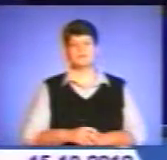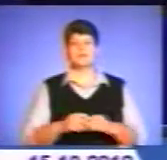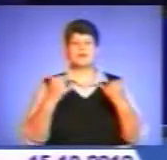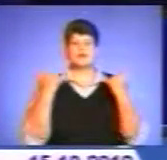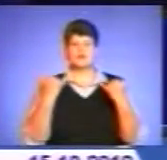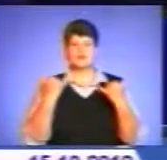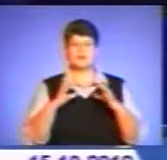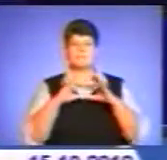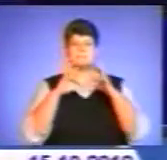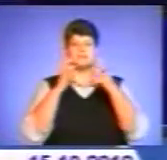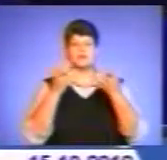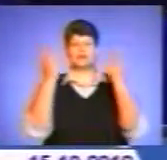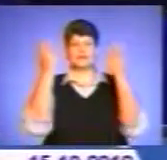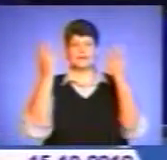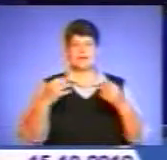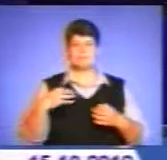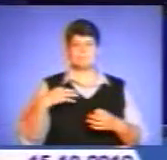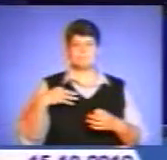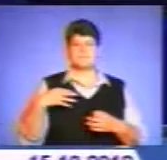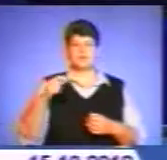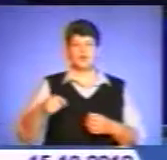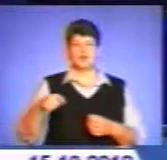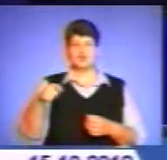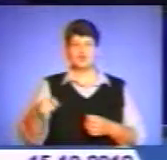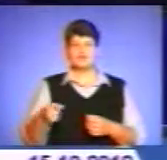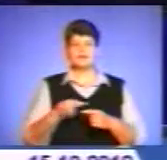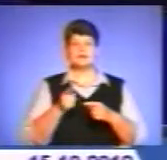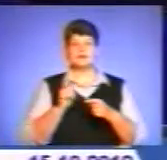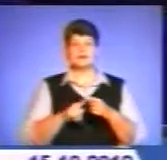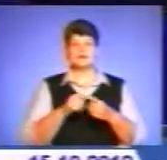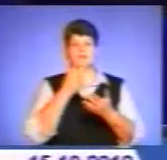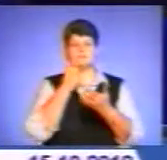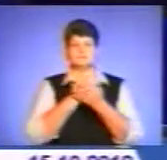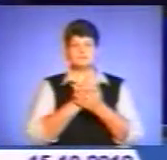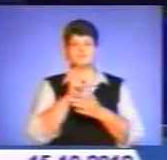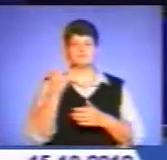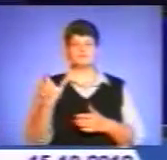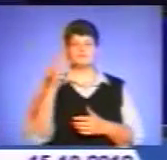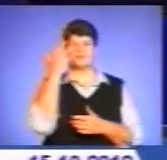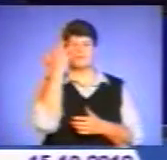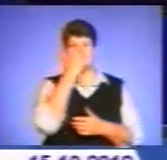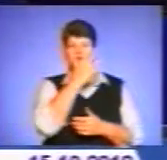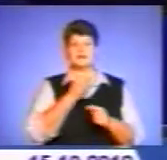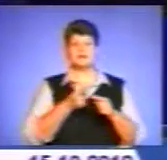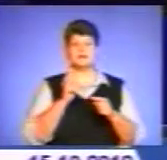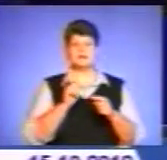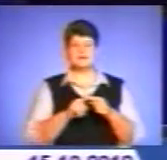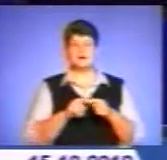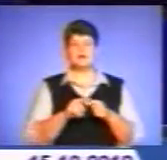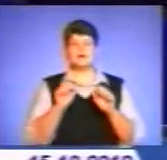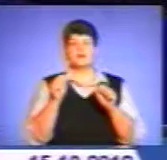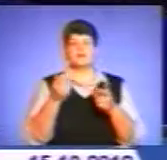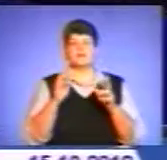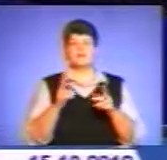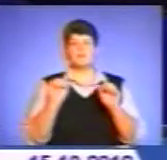Сьогодні Міжнародний день білої тростини. Тростина не тільки символ людей із вадами зору. Це інструмент, за допомогою якого вони можуть пізнати